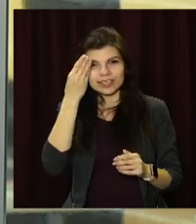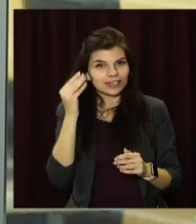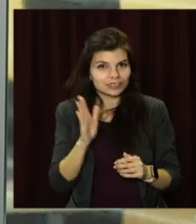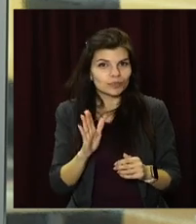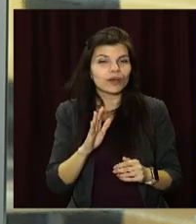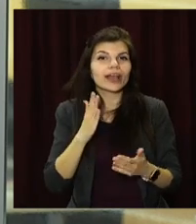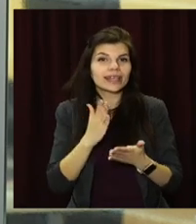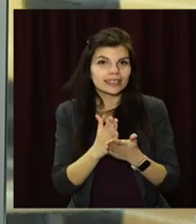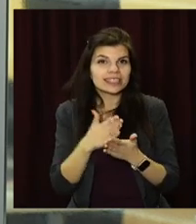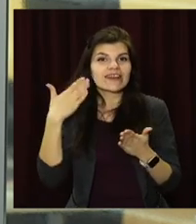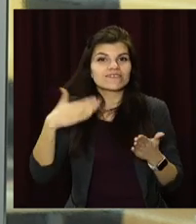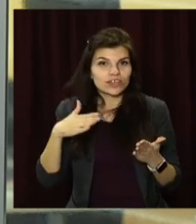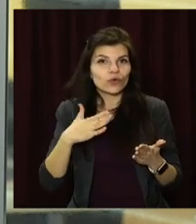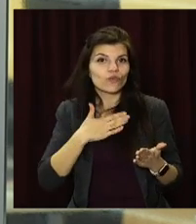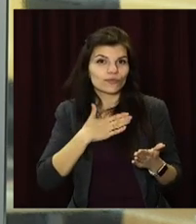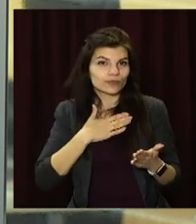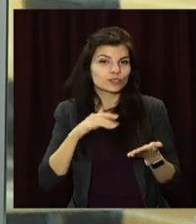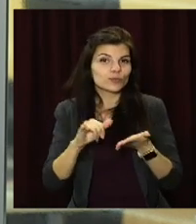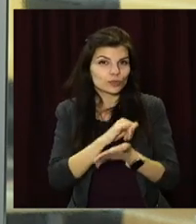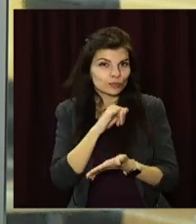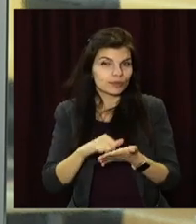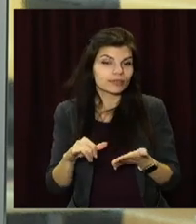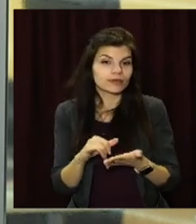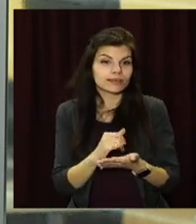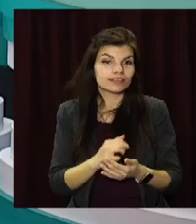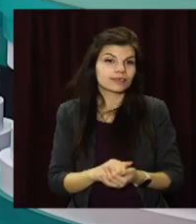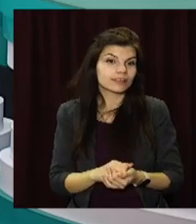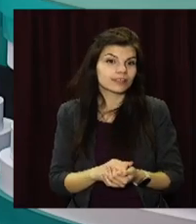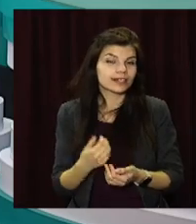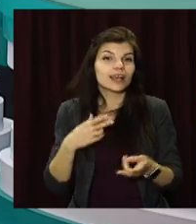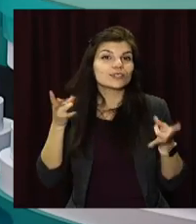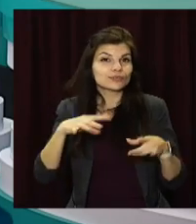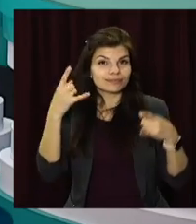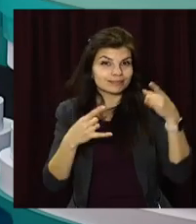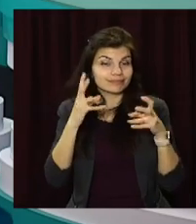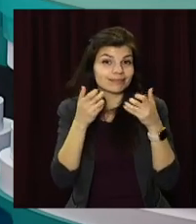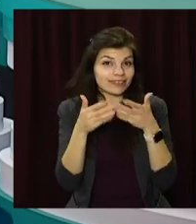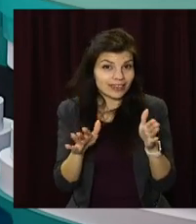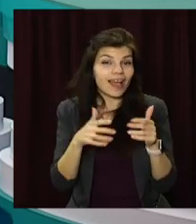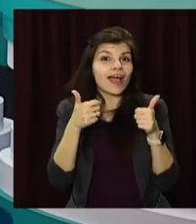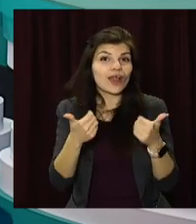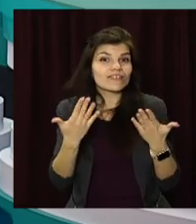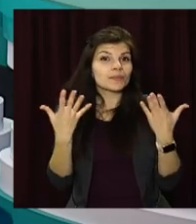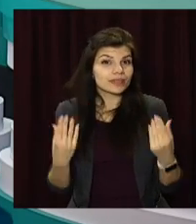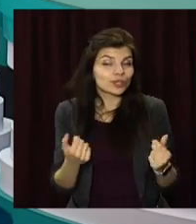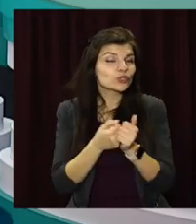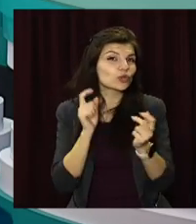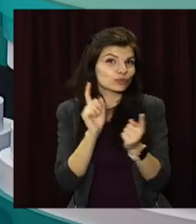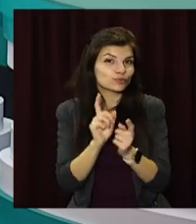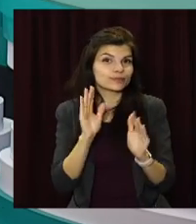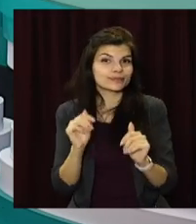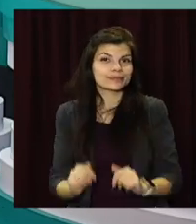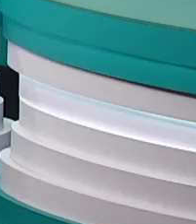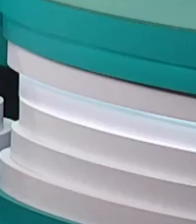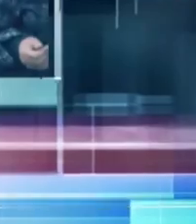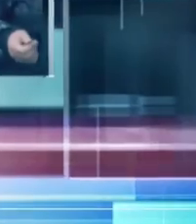і про сюжети в соціальних мережах та на нашому YouTube-каналі. Залишайтесь з відкритим. Гарного вам дня і до зустрічі!